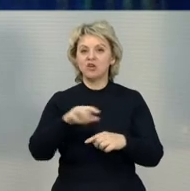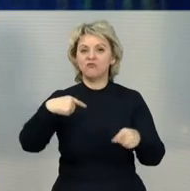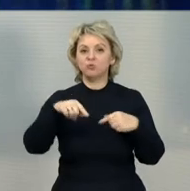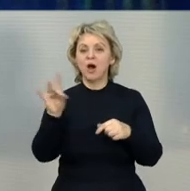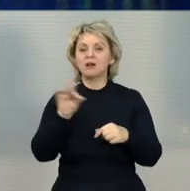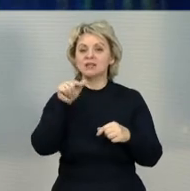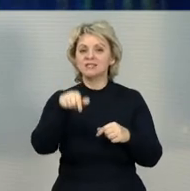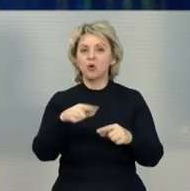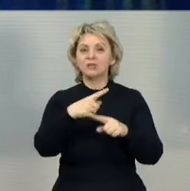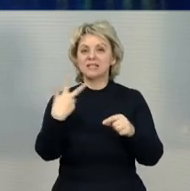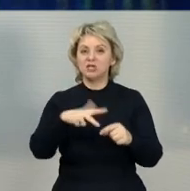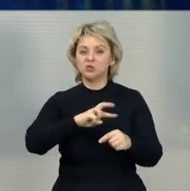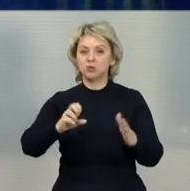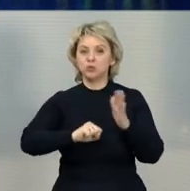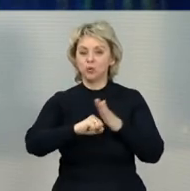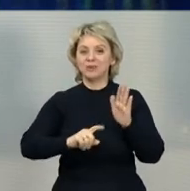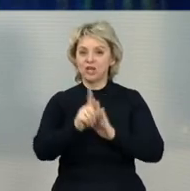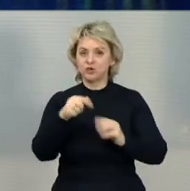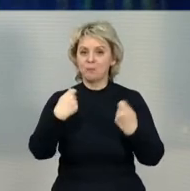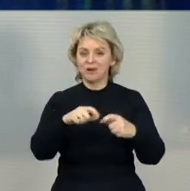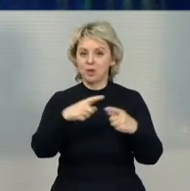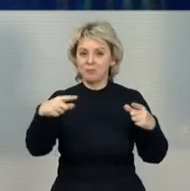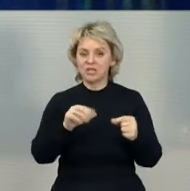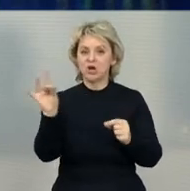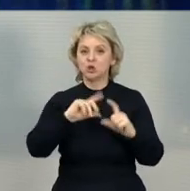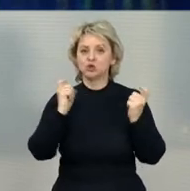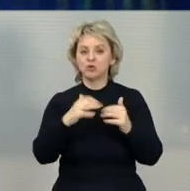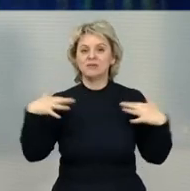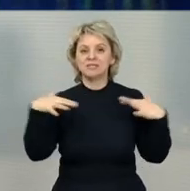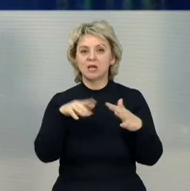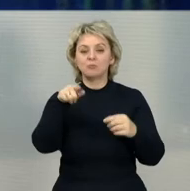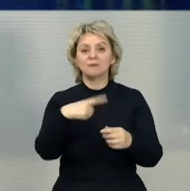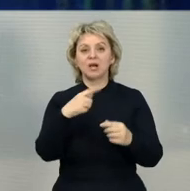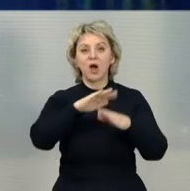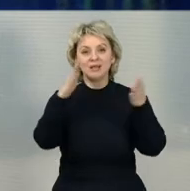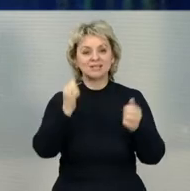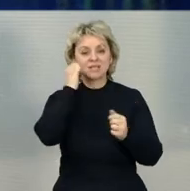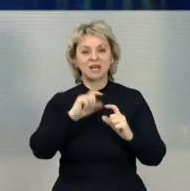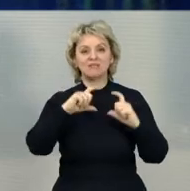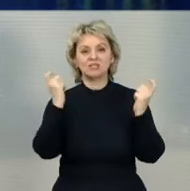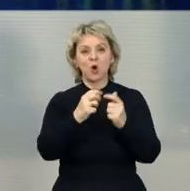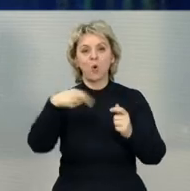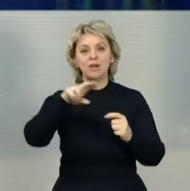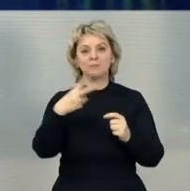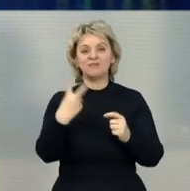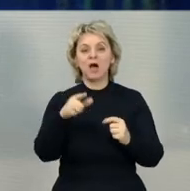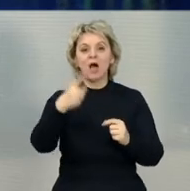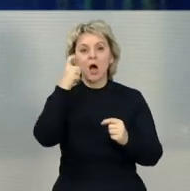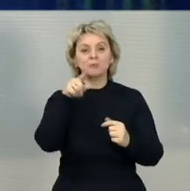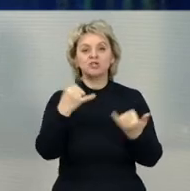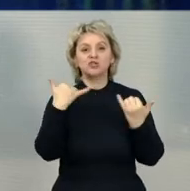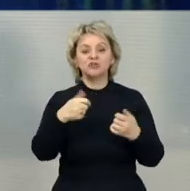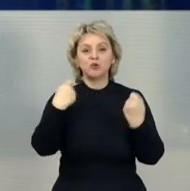футбольного Ростова. За полчаса до старта продаж билетов на Ростов-арену, собравшимся у касс старого стадиона «Олимп-2», объявили,